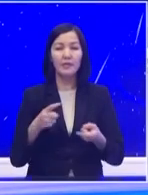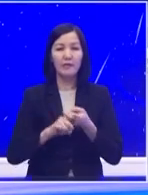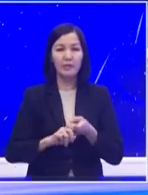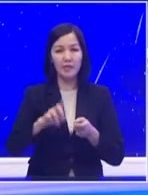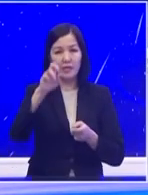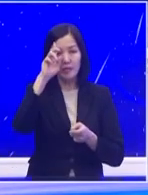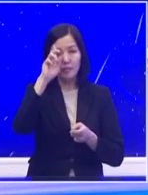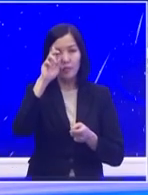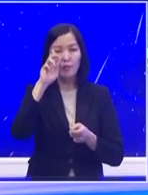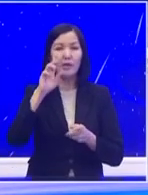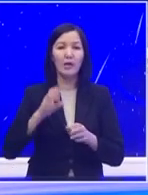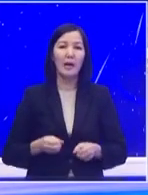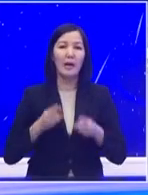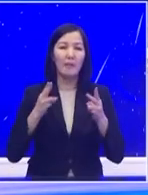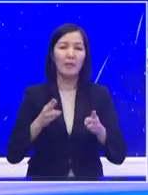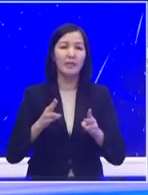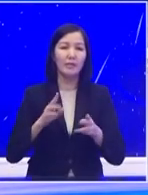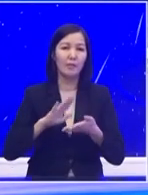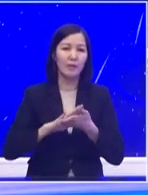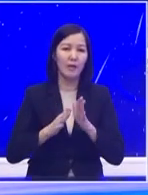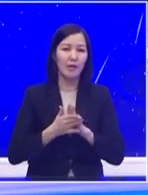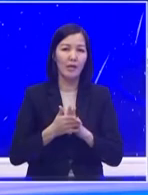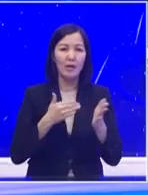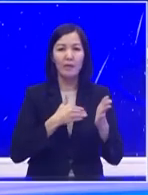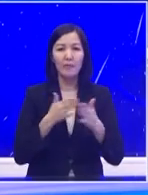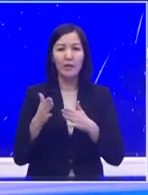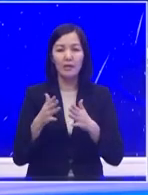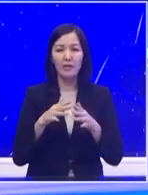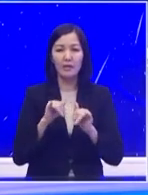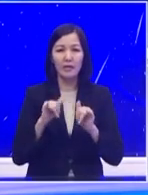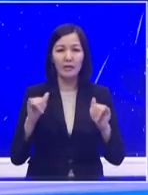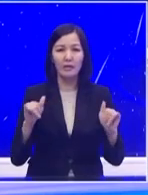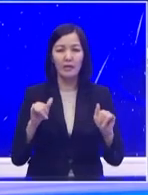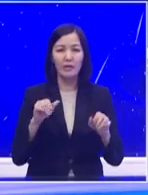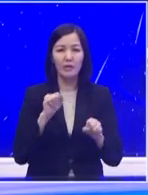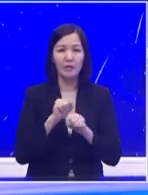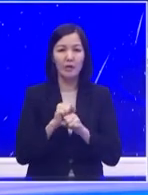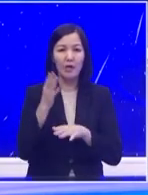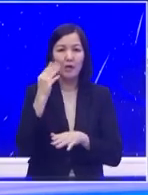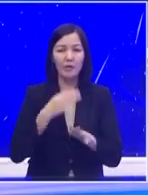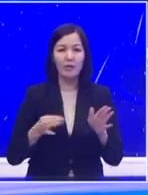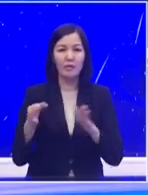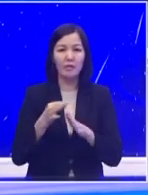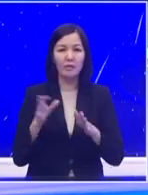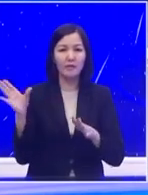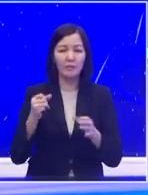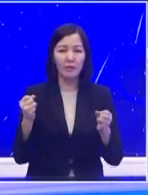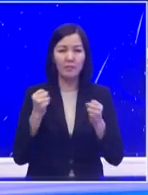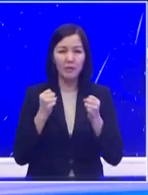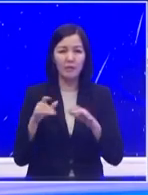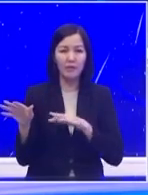С введением в стране чрезвычайного положения по предотвращению распространения коронавируса в Алматинской области отменены все